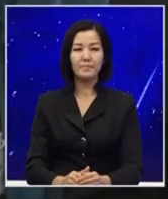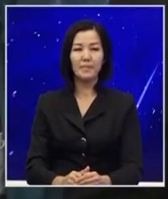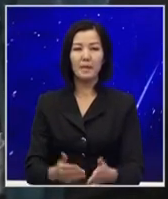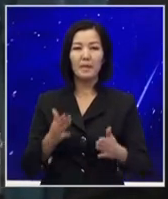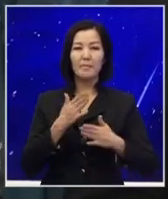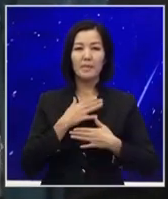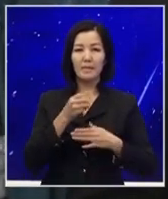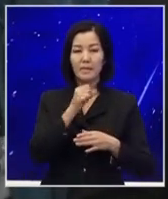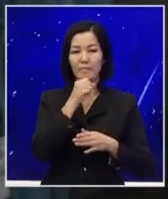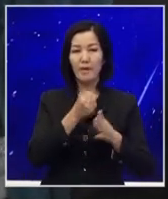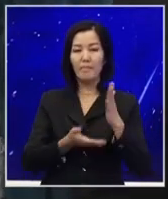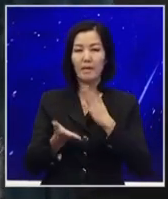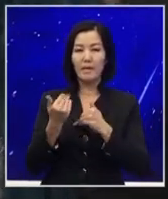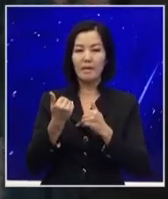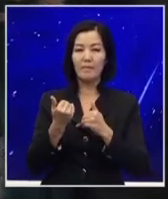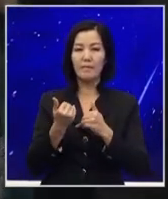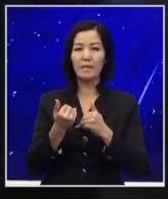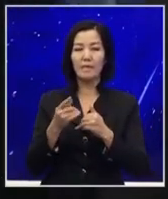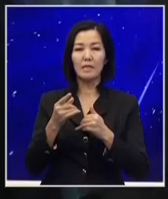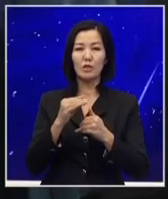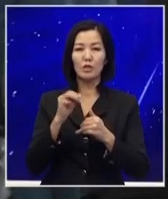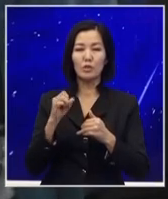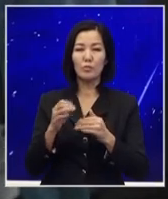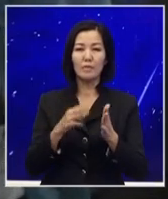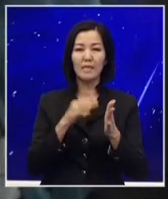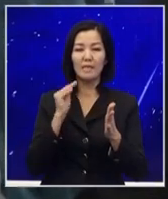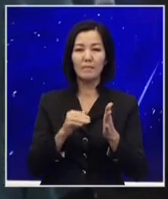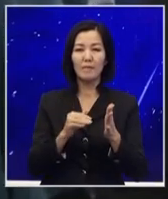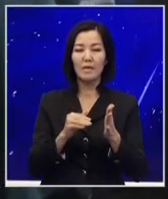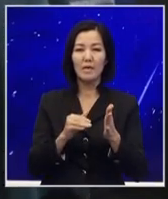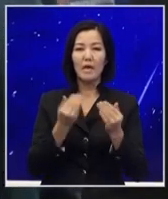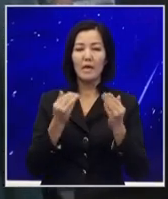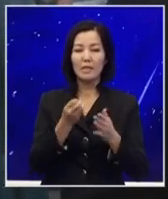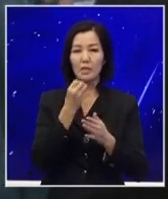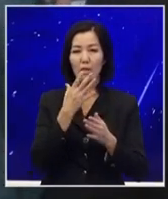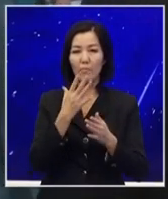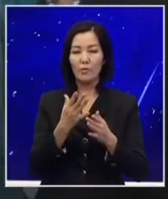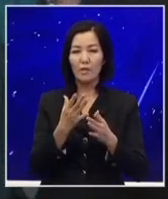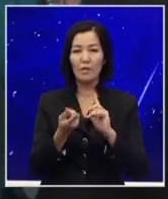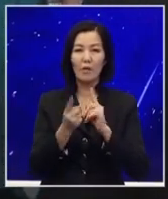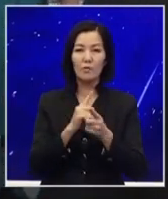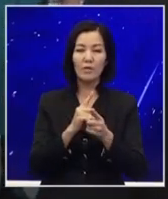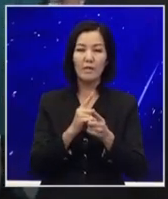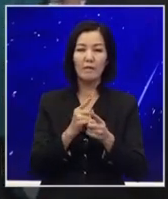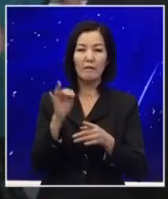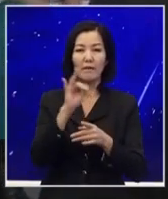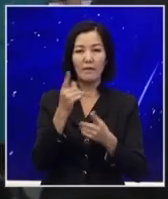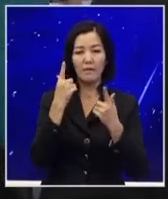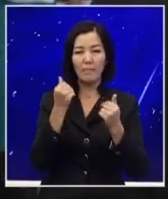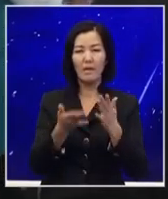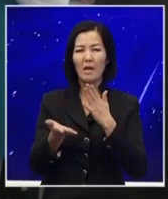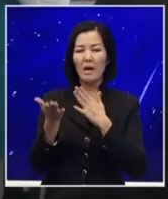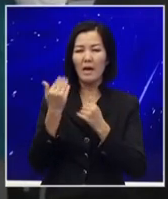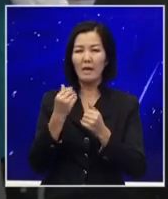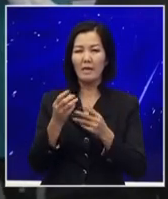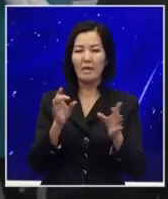Біздің бабаларымыз осы сіздер отырған шұрайлы өлкеден 8000 жыл бұрын қазіргі Жапонияға көшкен тарихтан белгілі. Ал арғы дәуірлердегі Жапон мәдениеті